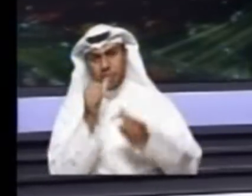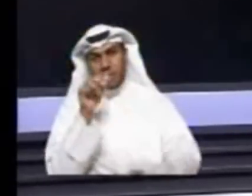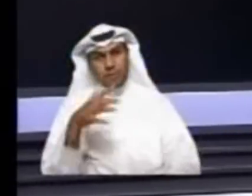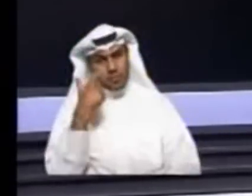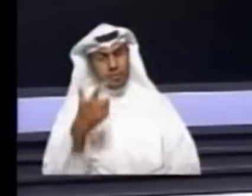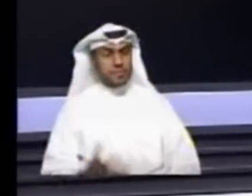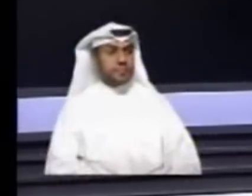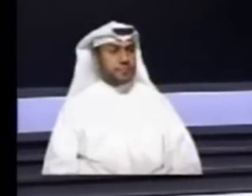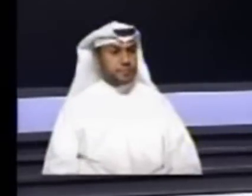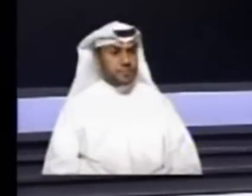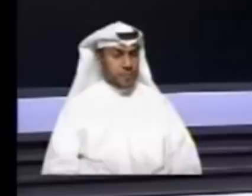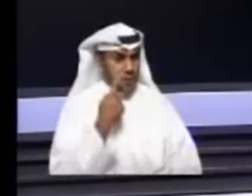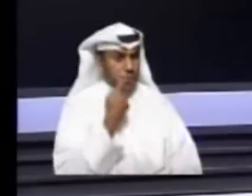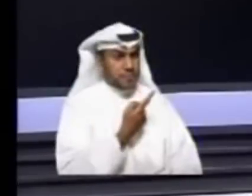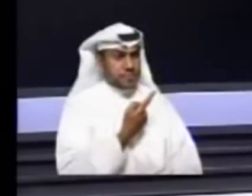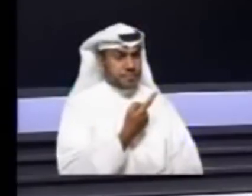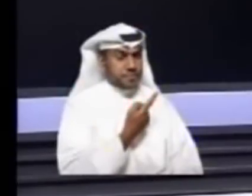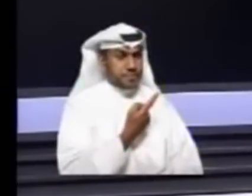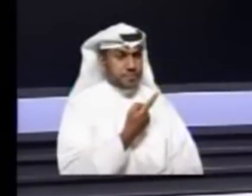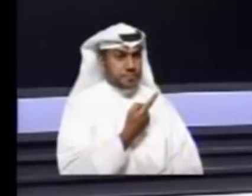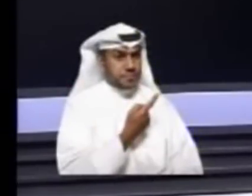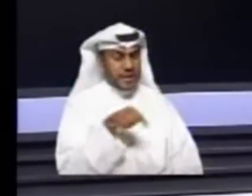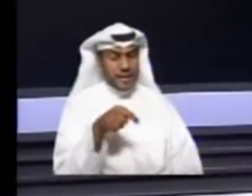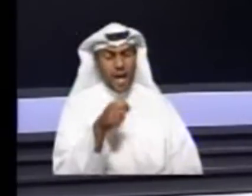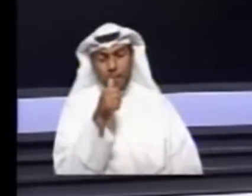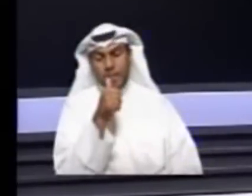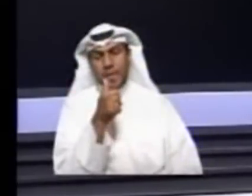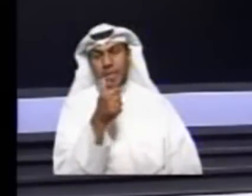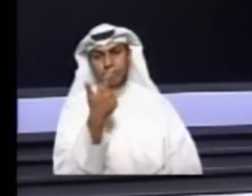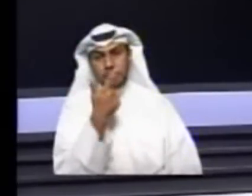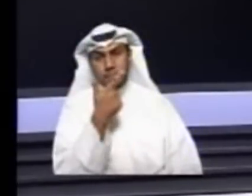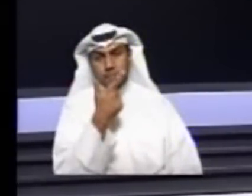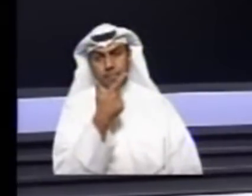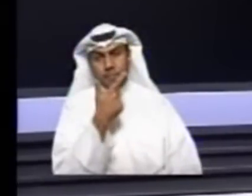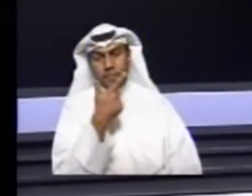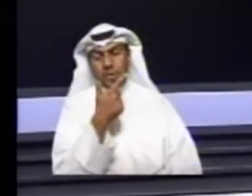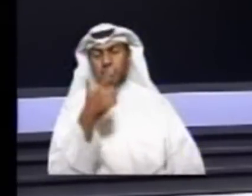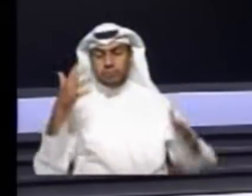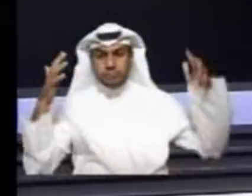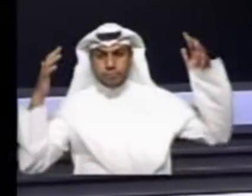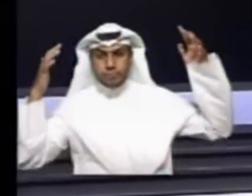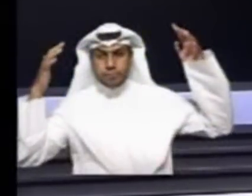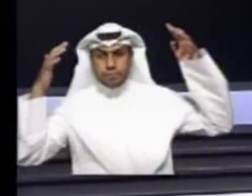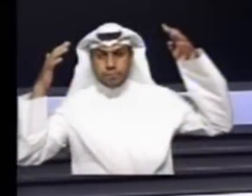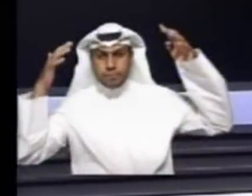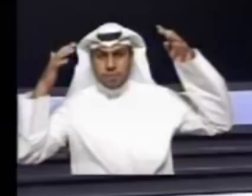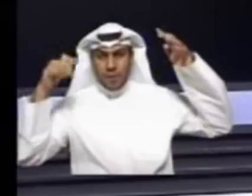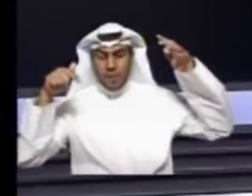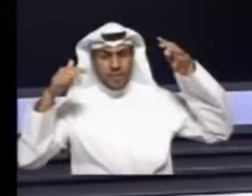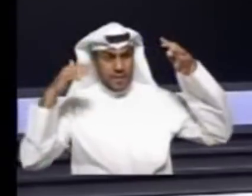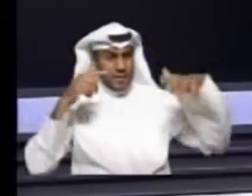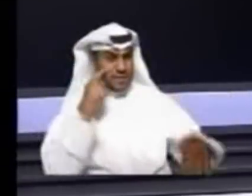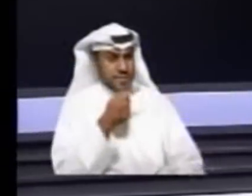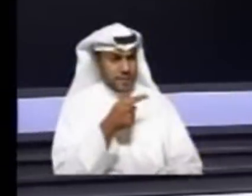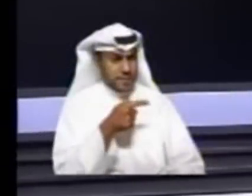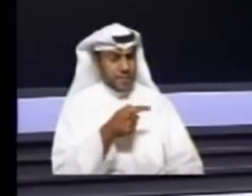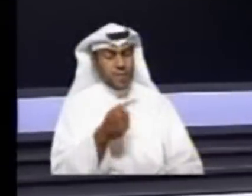باستمرار الاجواء الحاليه في مدينه الكويت اجواء غائمه جزئيا الهواء جنوبي الى جنوبي شرقي سرعتها الحاليه 13 م في الساعه